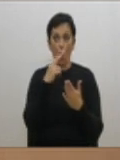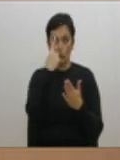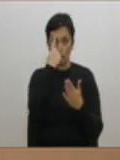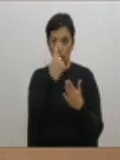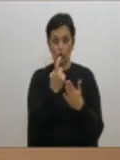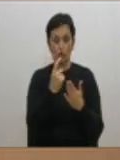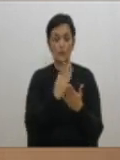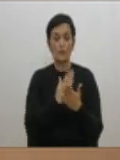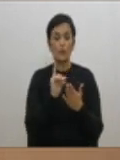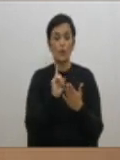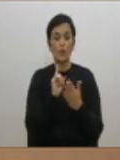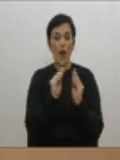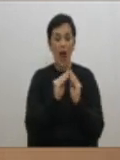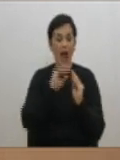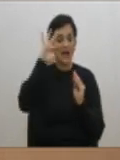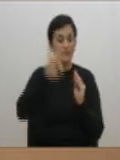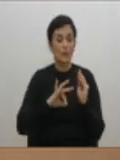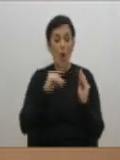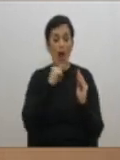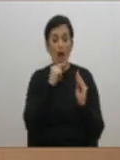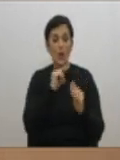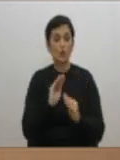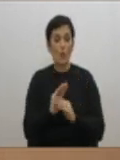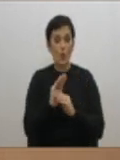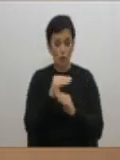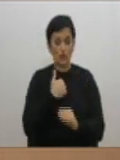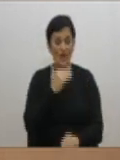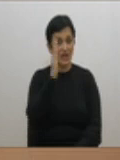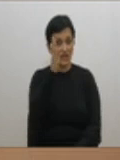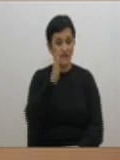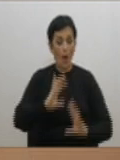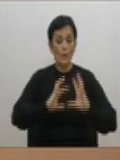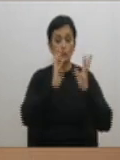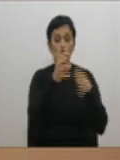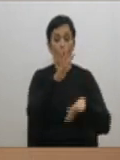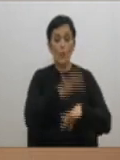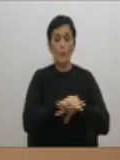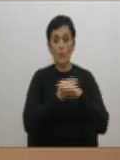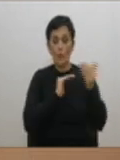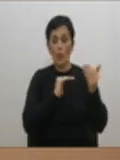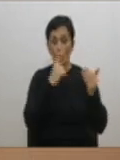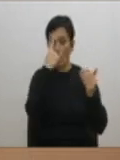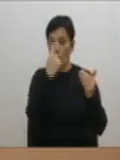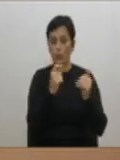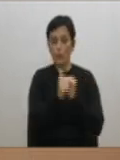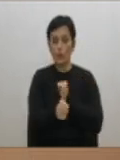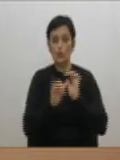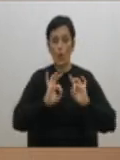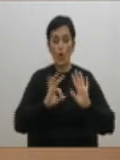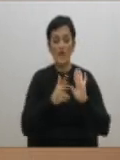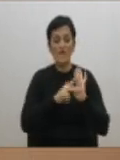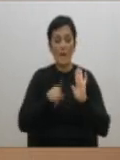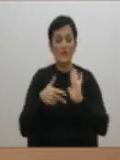ზუსტად ის, რომ 10%-იანი ეკონომიკური ზრდა გვექნება. მსოფლიო ბანკის პროგნოზი არის